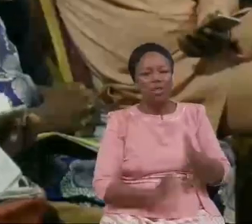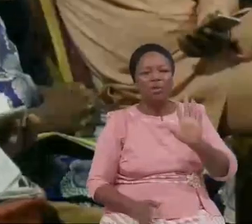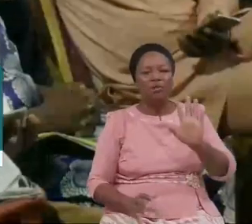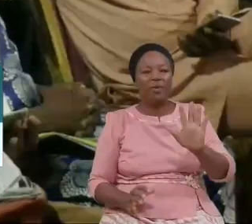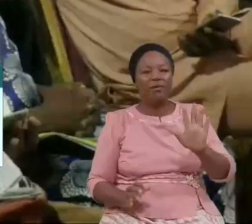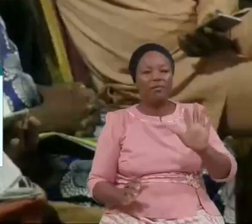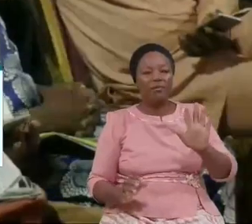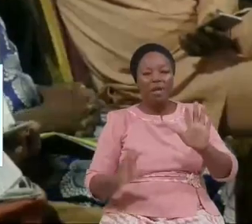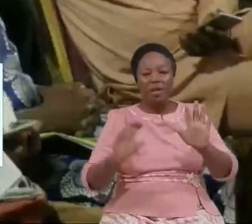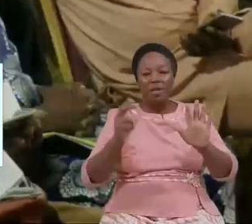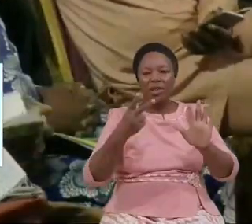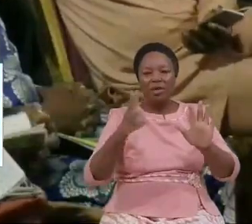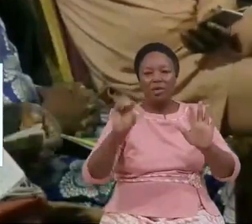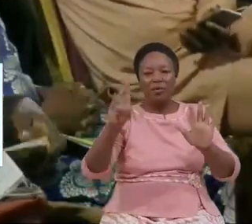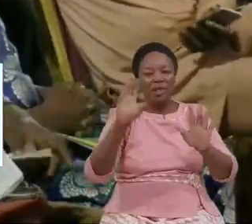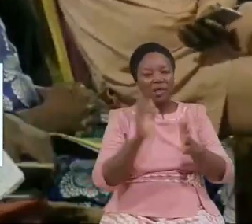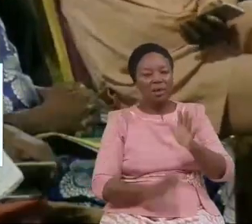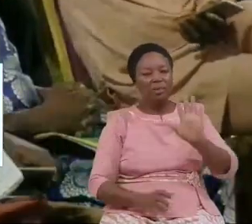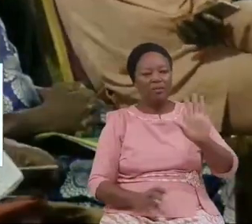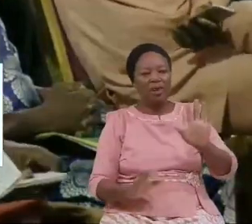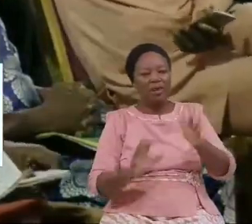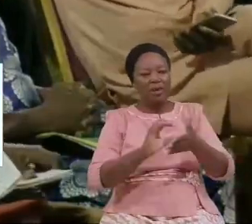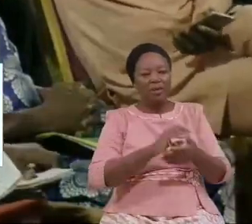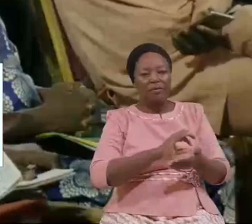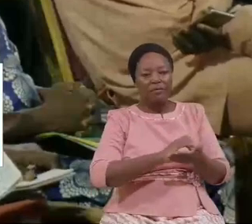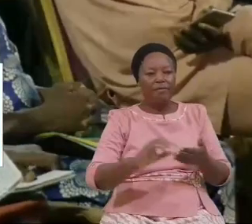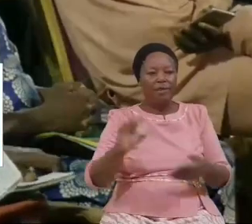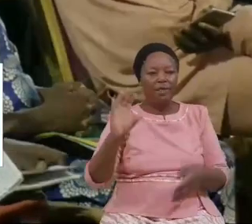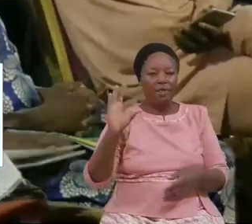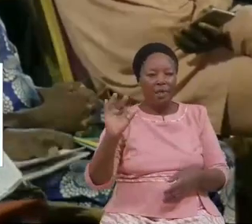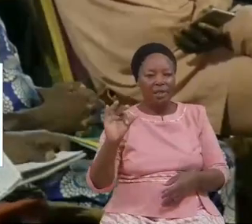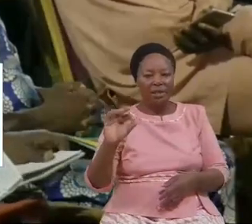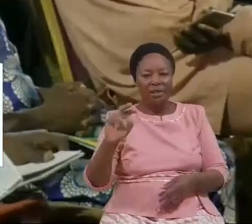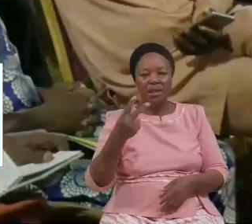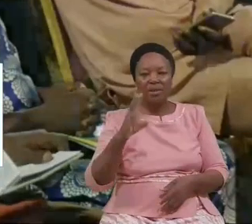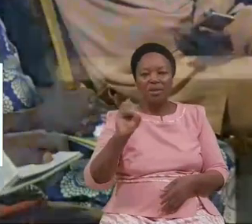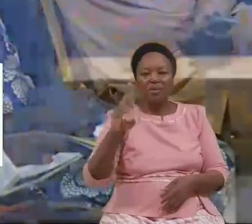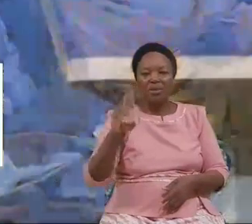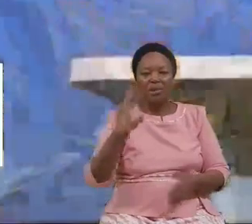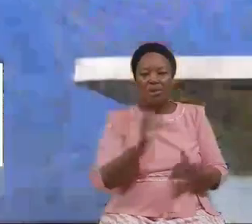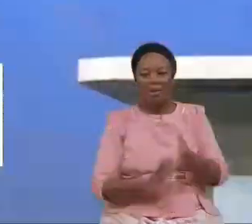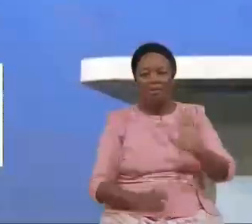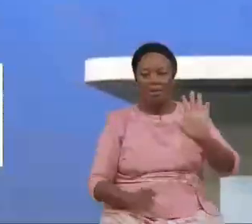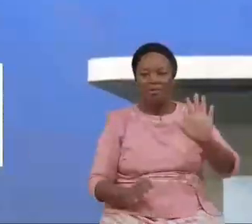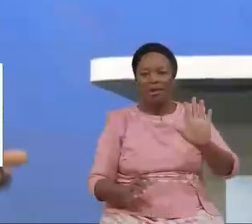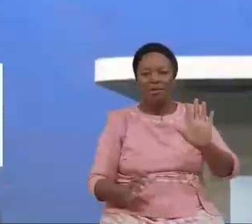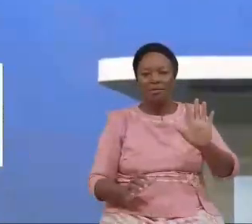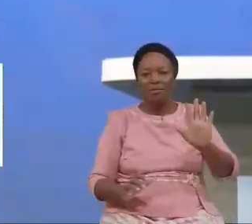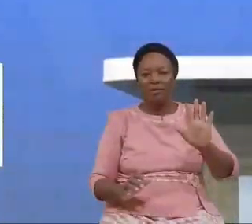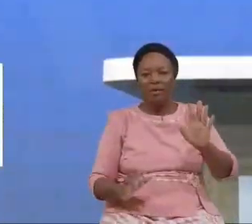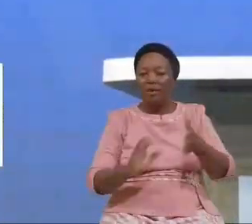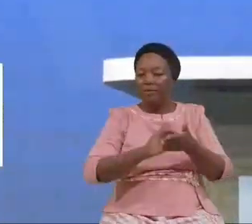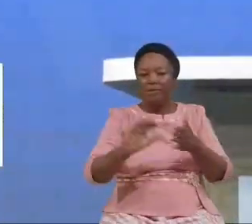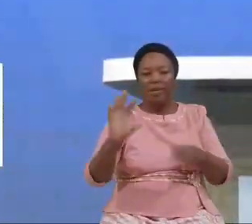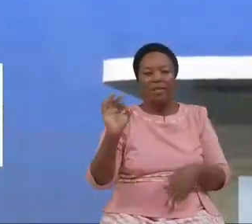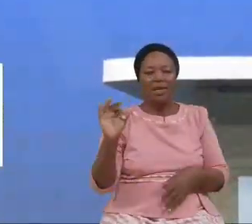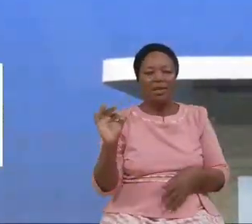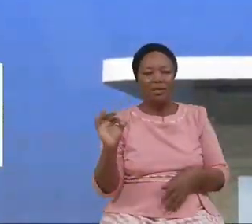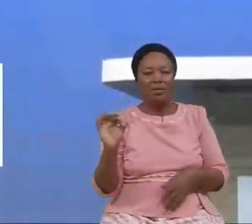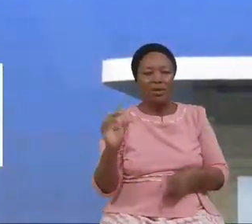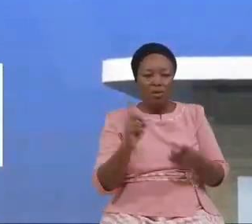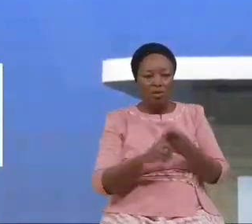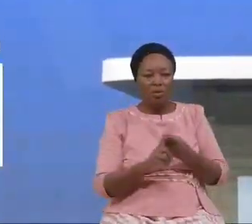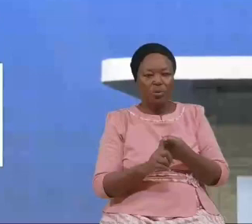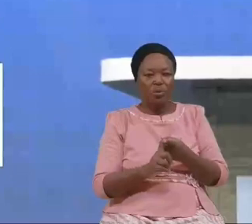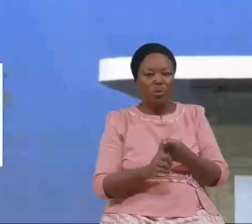lisons ici à partir de verset 19 deuxième Corinthiens chapitre 5 verset 19